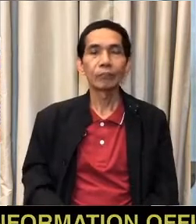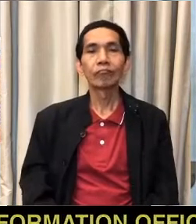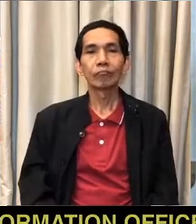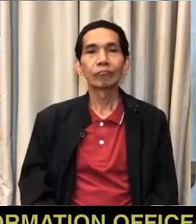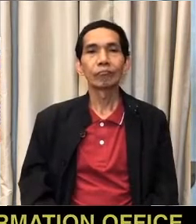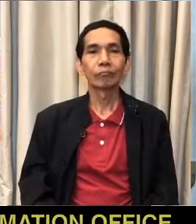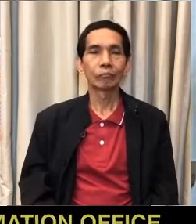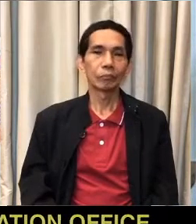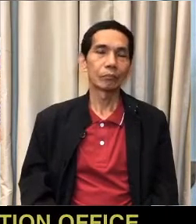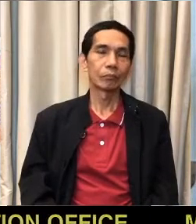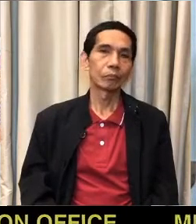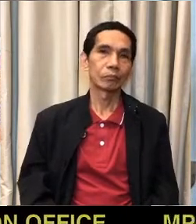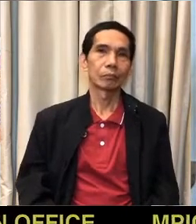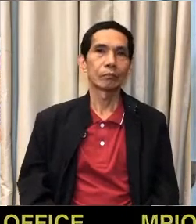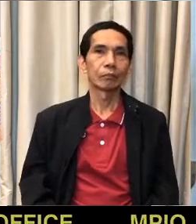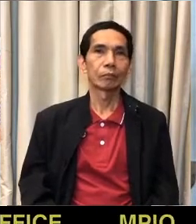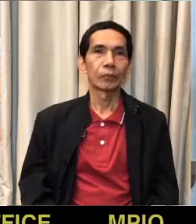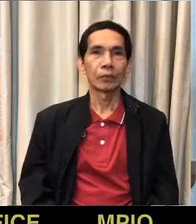term.